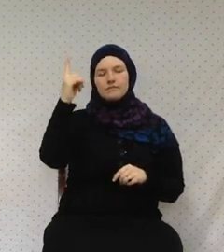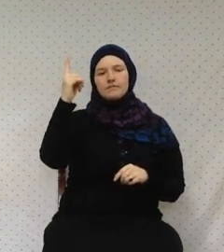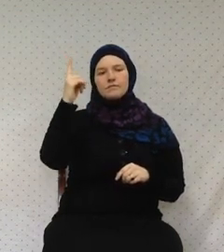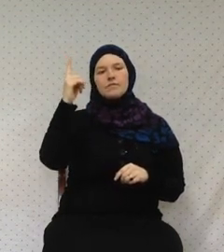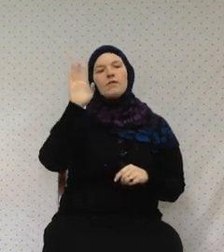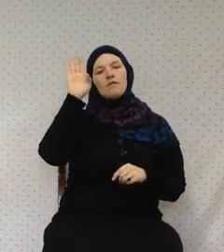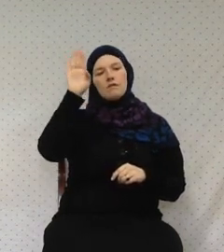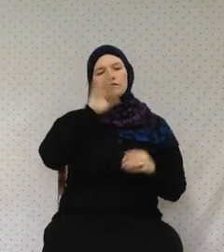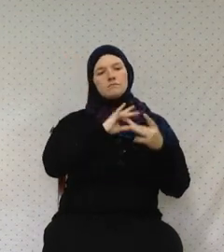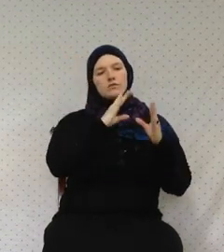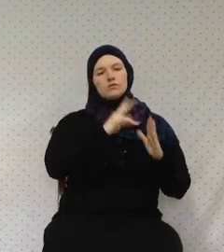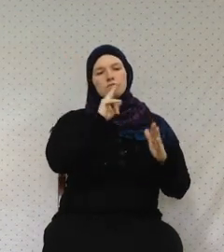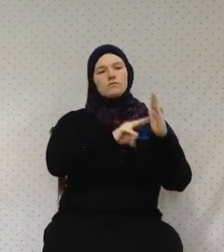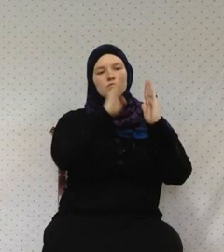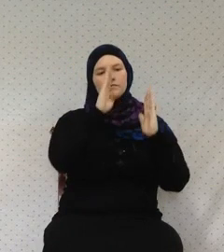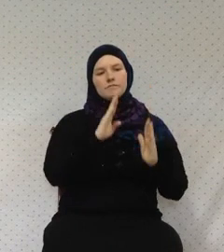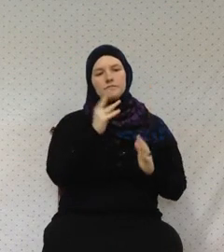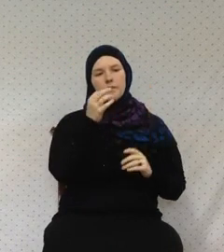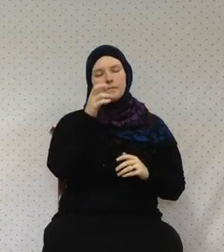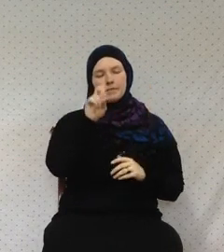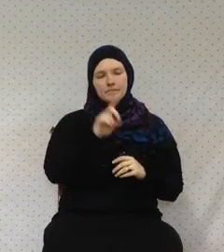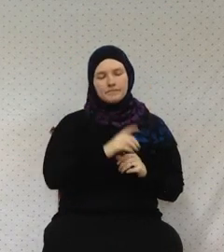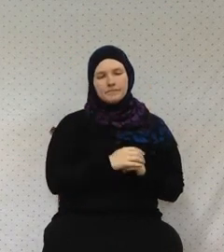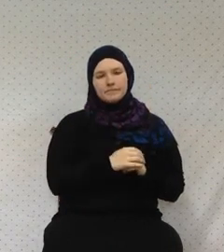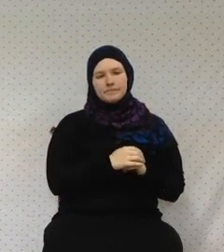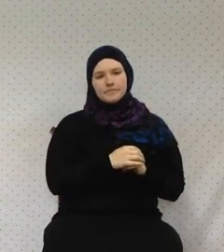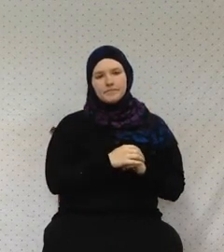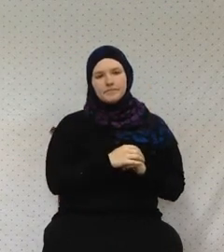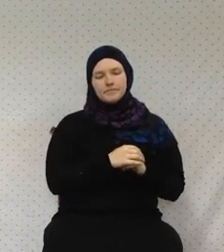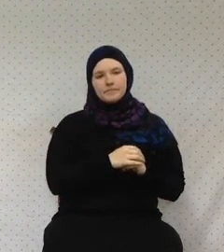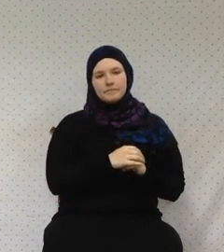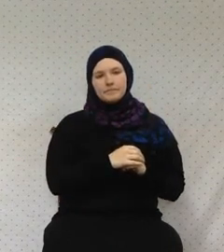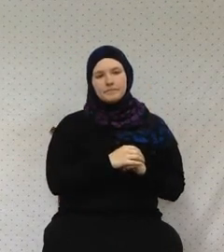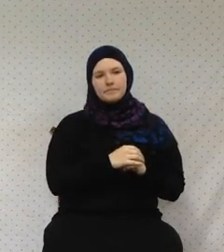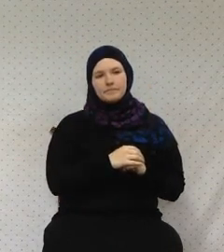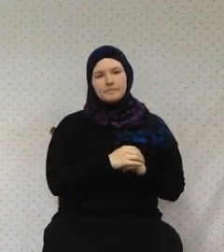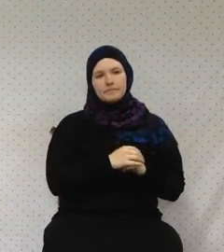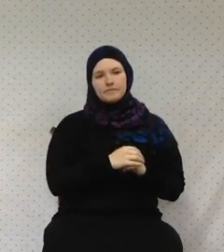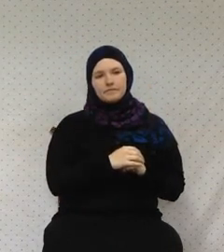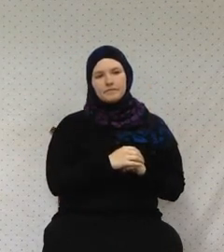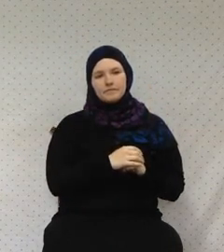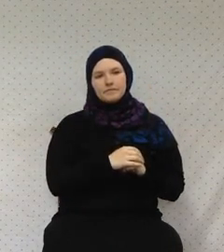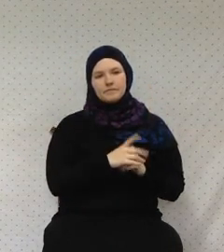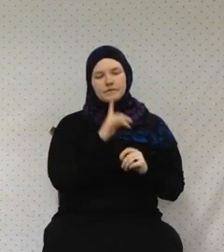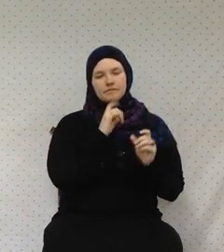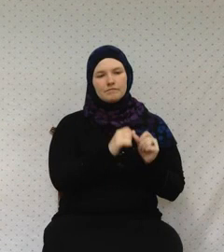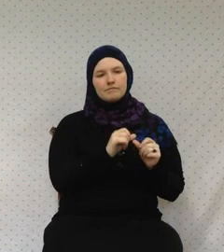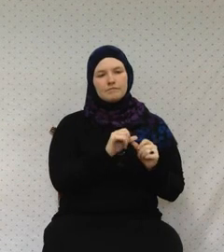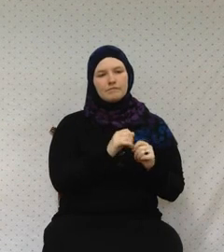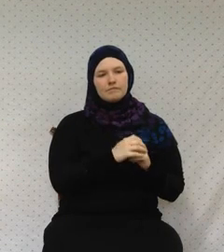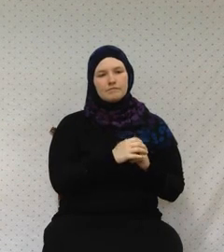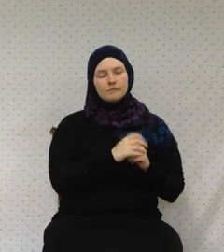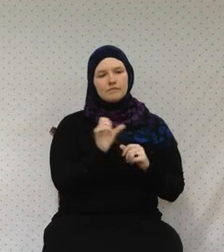مولانا محمدًا عبده ورسوله. اللهم صل وسلم وبارك عليه وعلى صحابته ومن اتبع سنته بإحسان إلى يوم